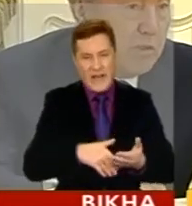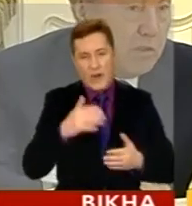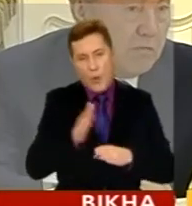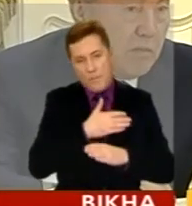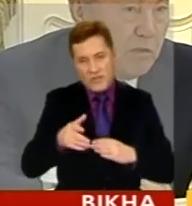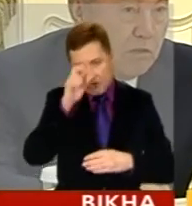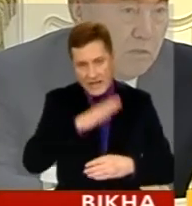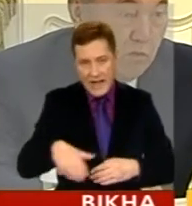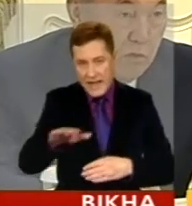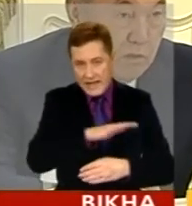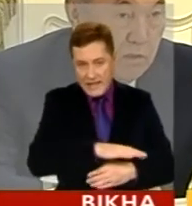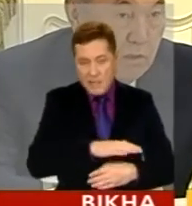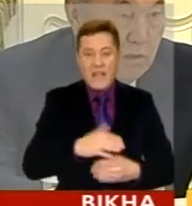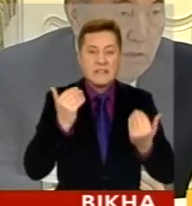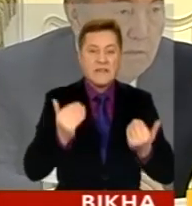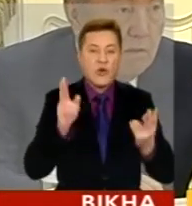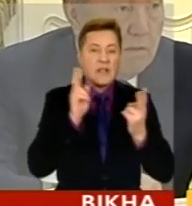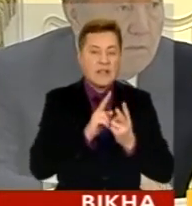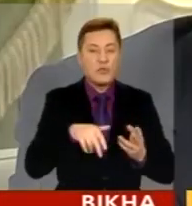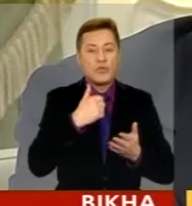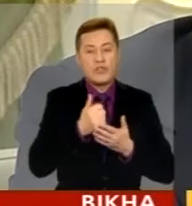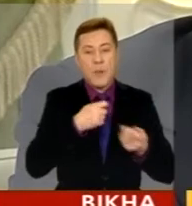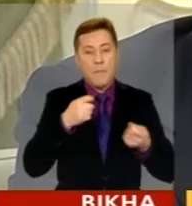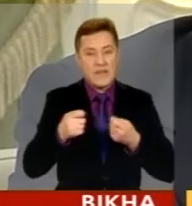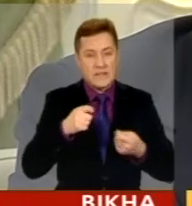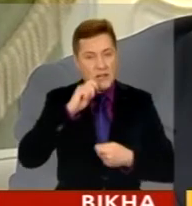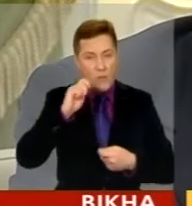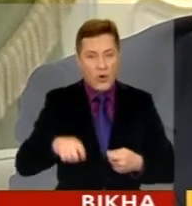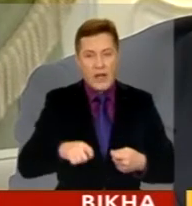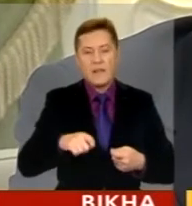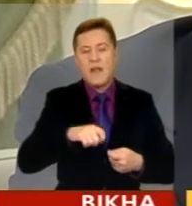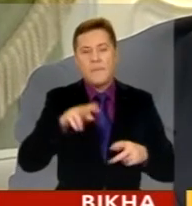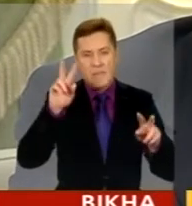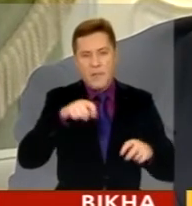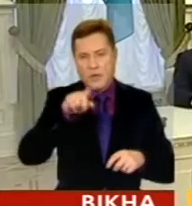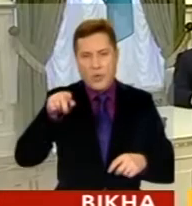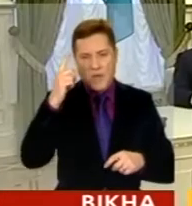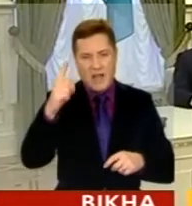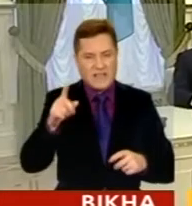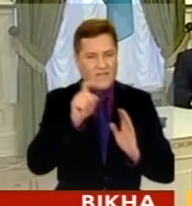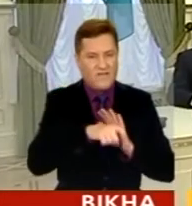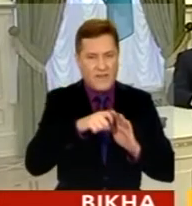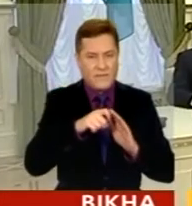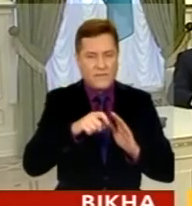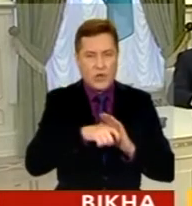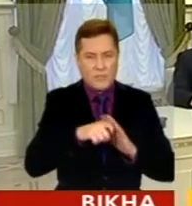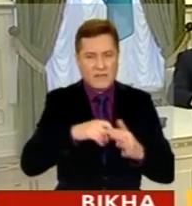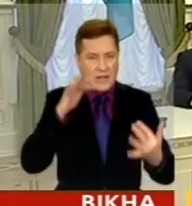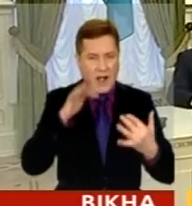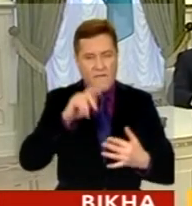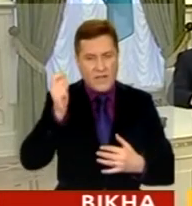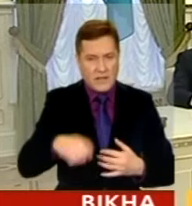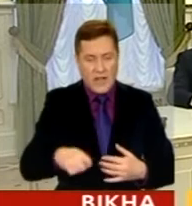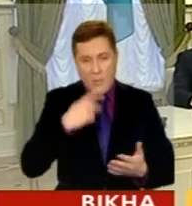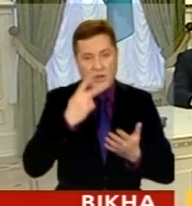от, сьогодні на зустрічі з Петром Порошенком тема номер один – війна на Донбасі. І, власне, Назарбаєв продемонстрував тут таку дуже